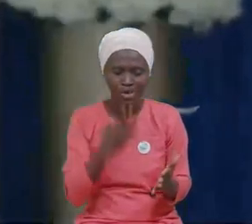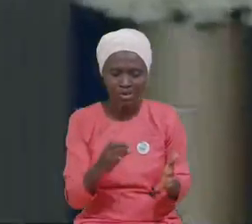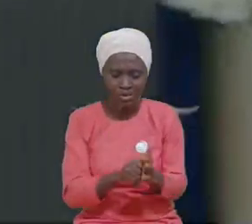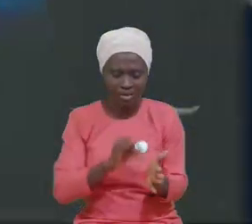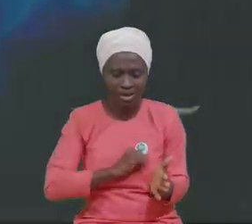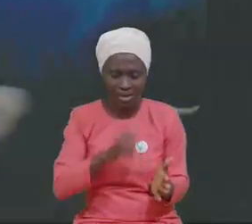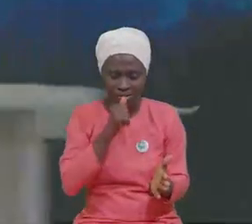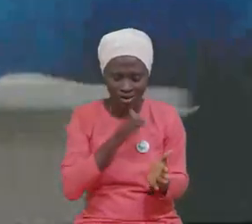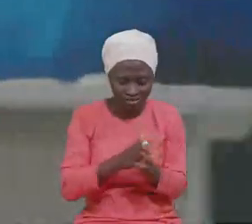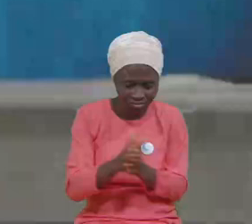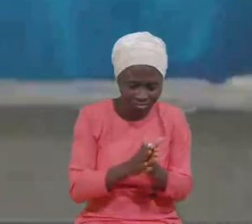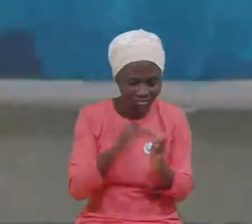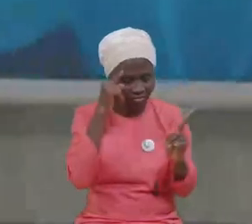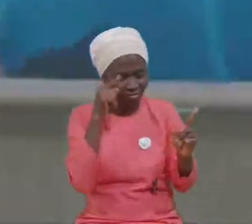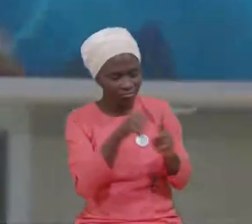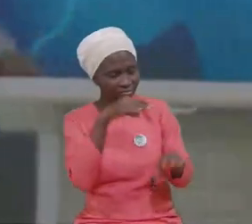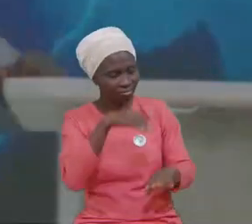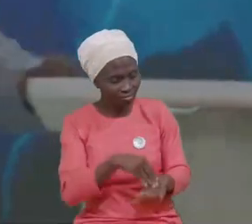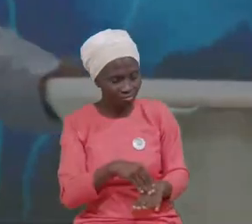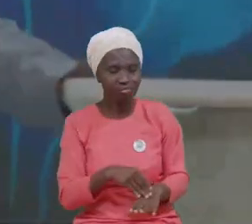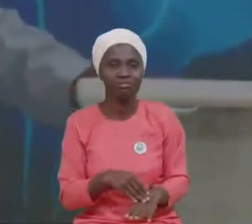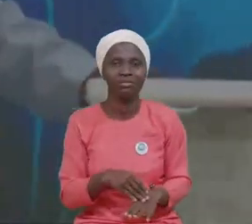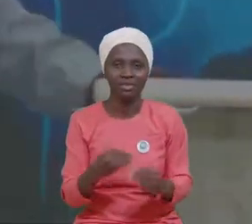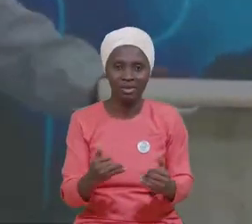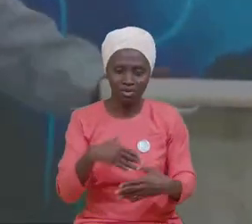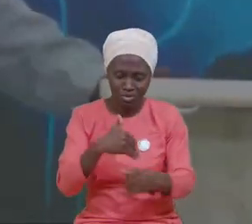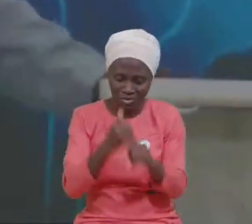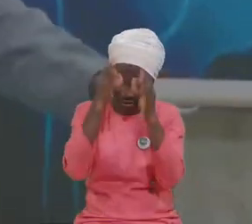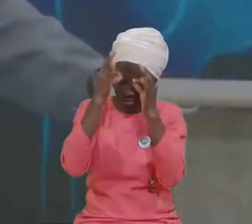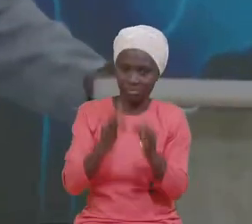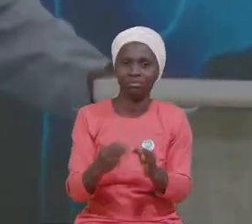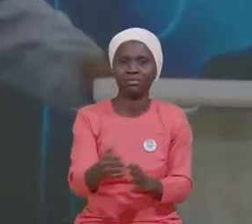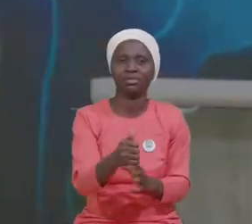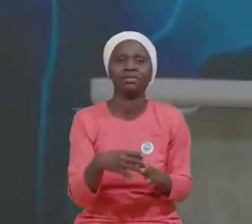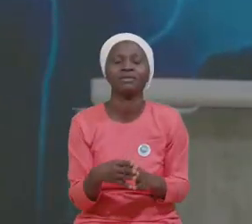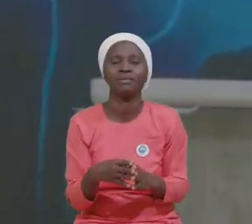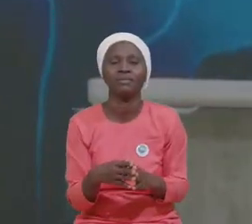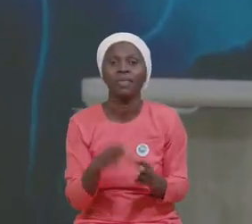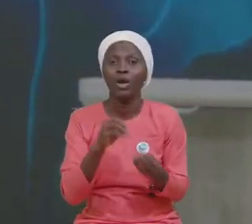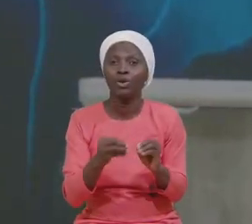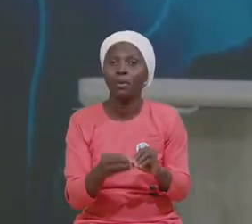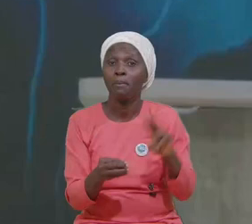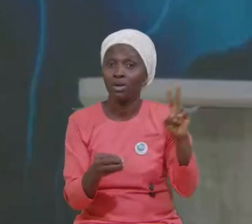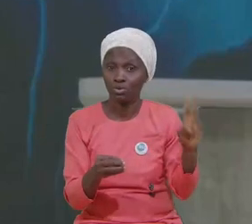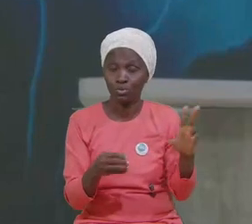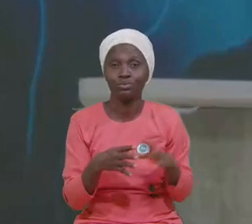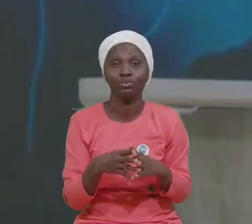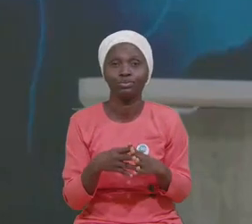Et je veux réaliser les actions décisives. Maintenant, fais-le. Deuxième élément,